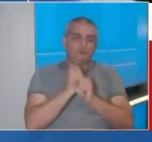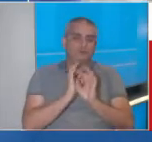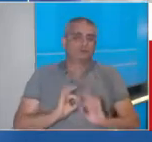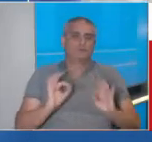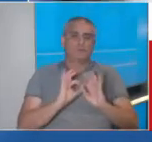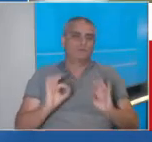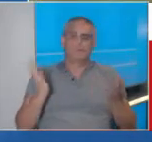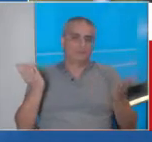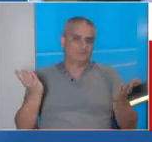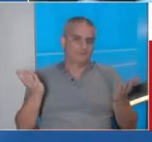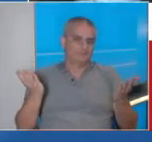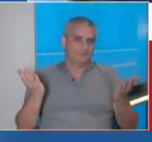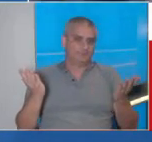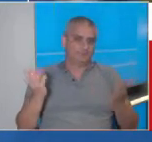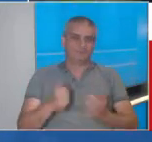בצורה רצינית.